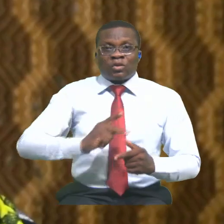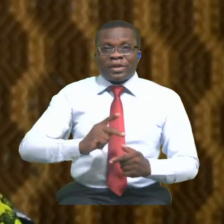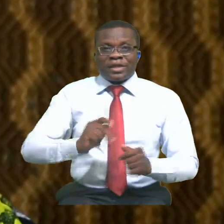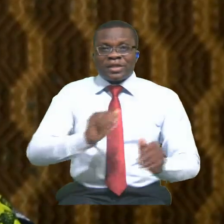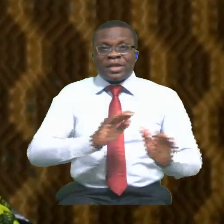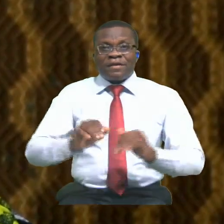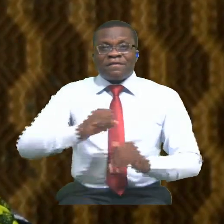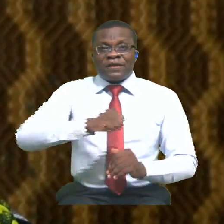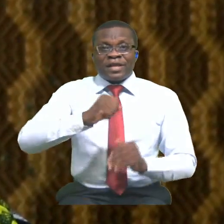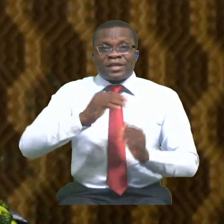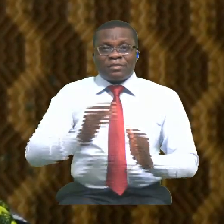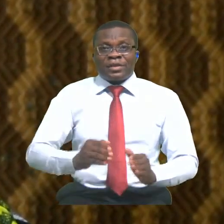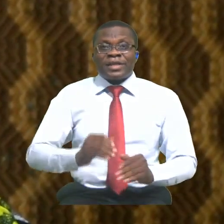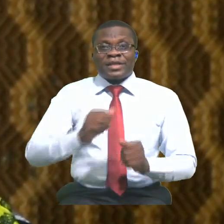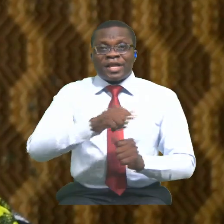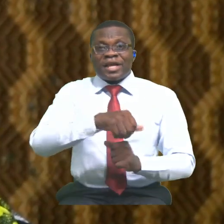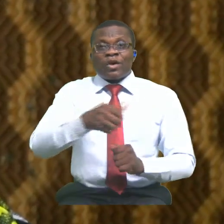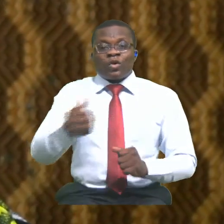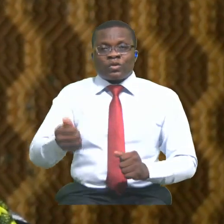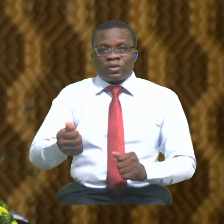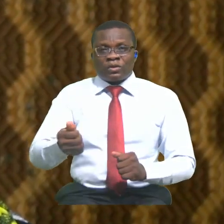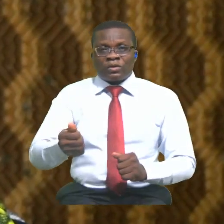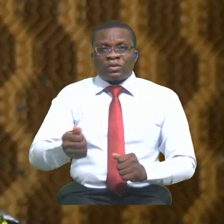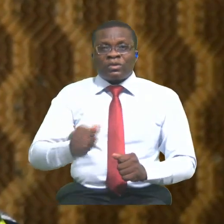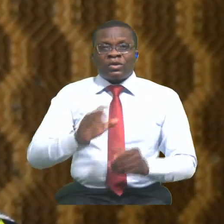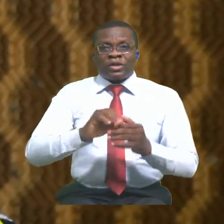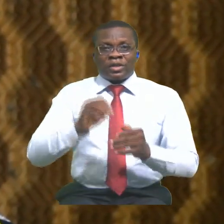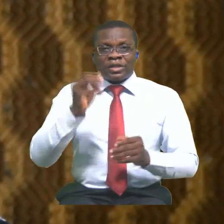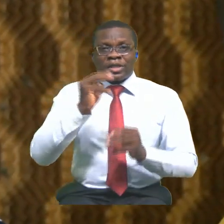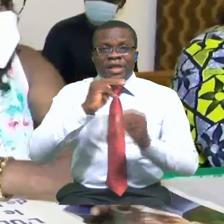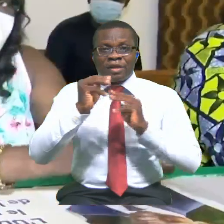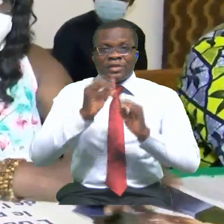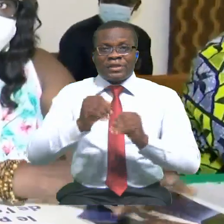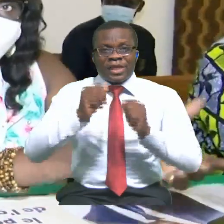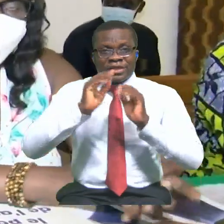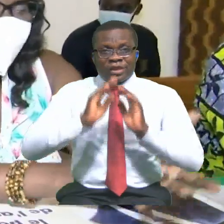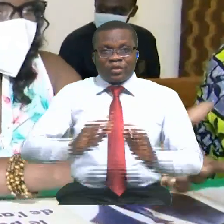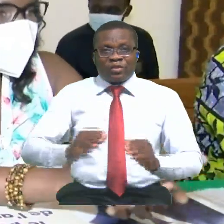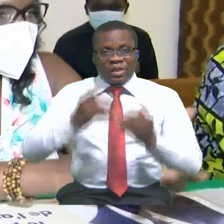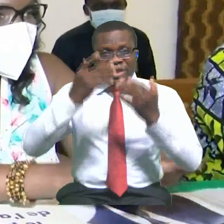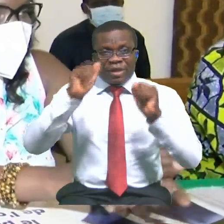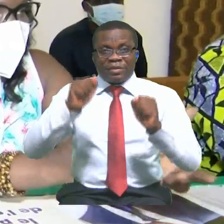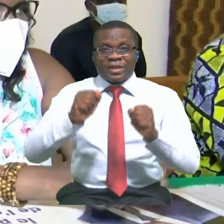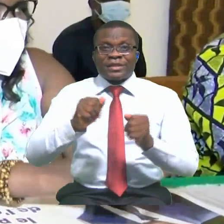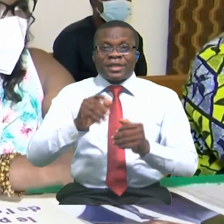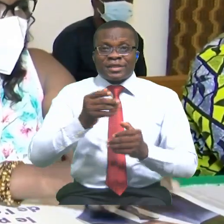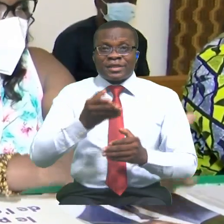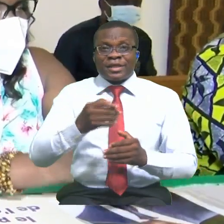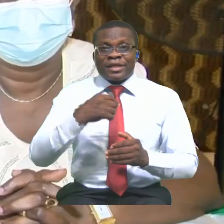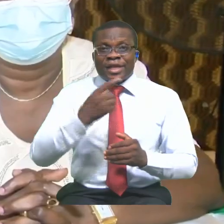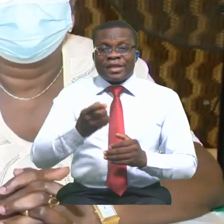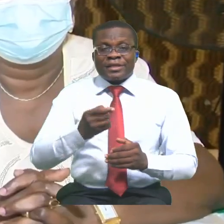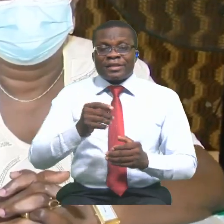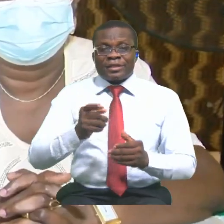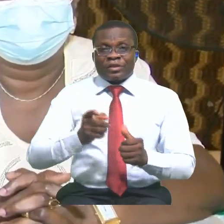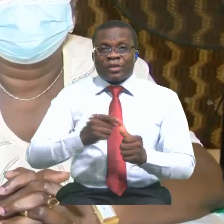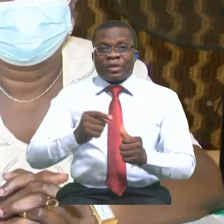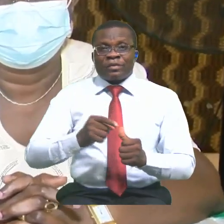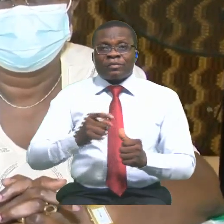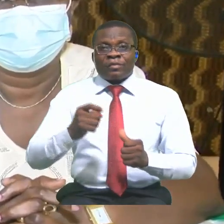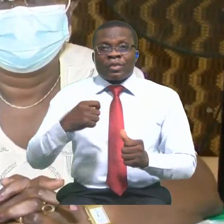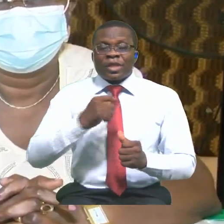des militantes et militants de l'UDBN des messagers de paix, la présidente de l'UDBN y tient. Ce n'est